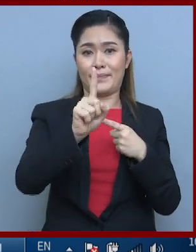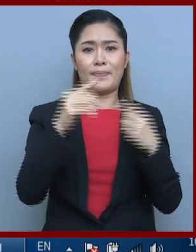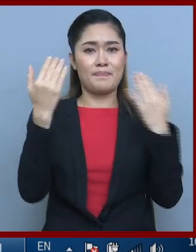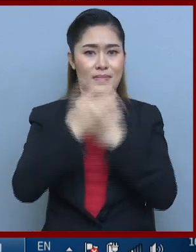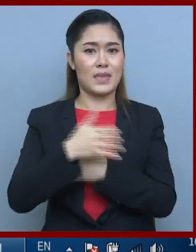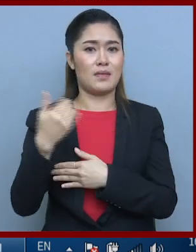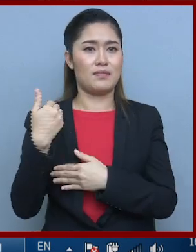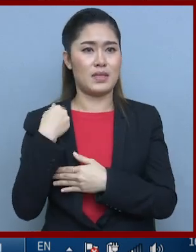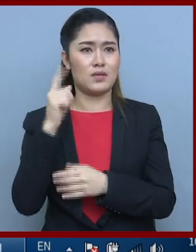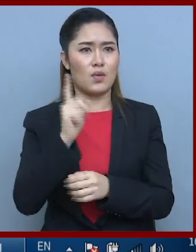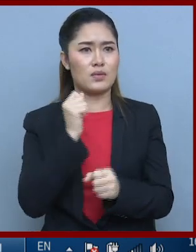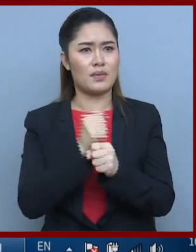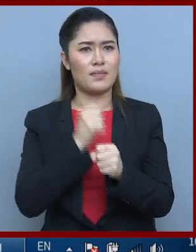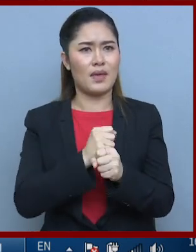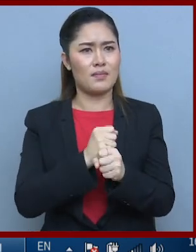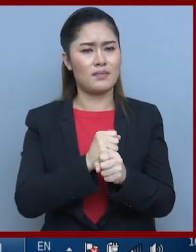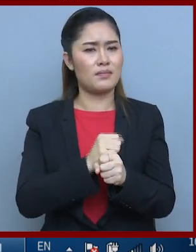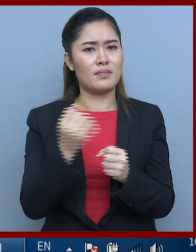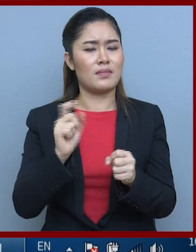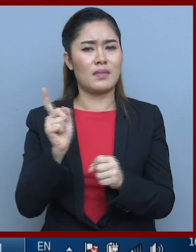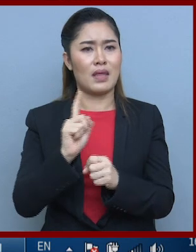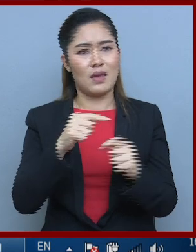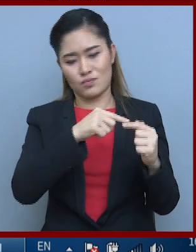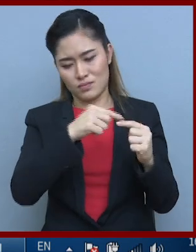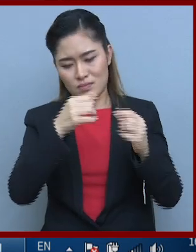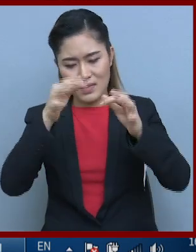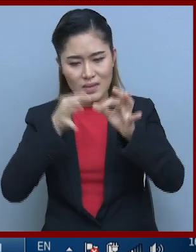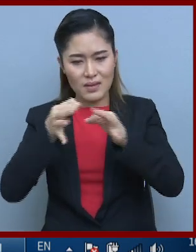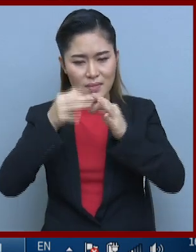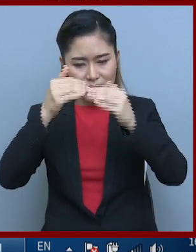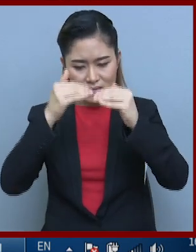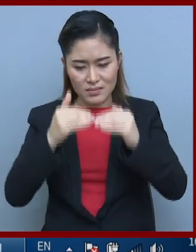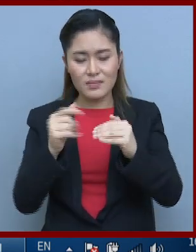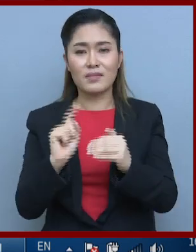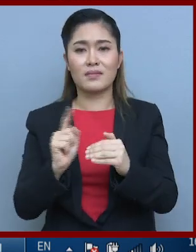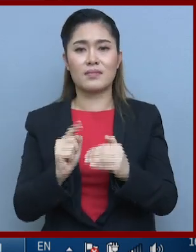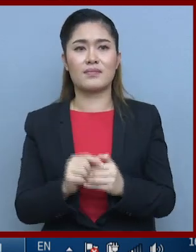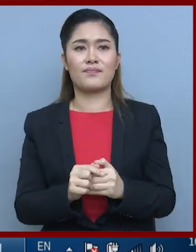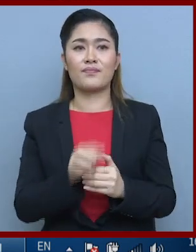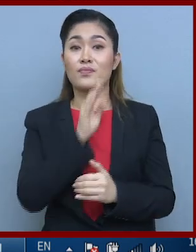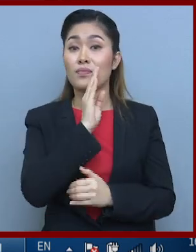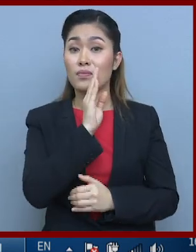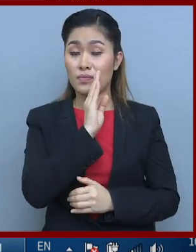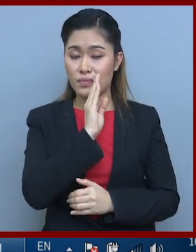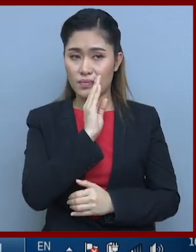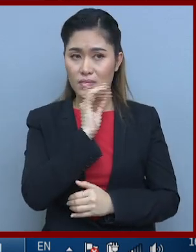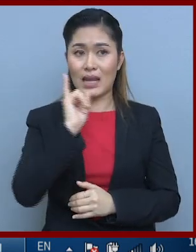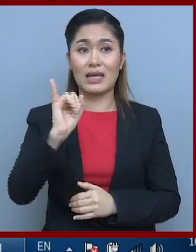มีการเปลี่ยนแปลงให้ทำเหตุการณ์ทำการทำงานดังต่อไปนี้ if